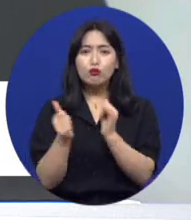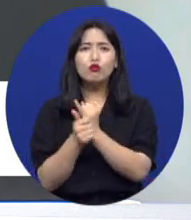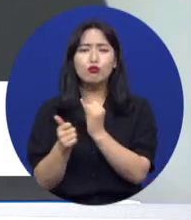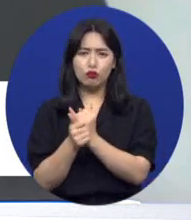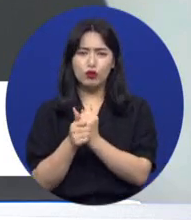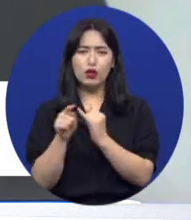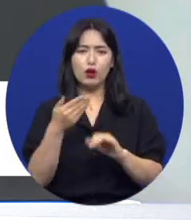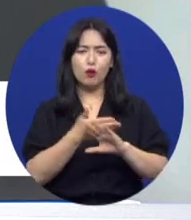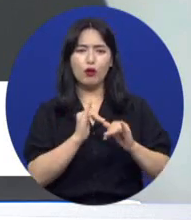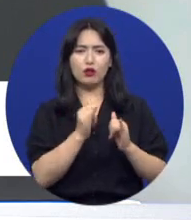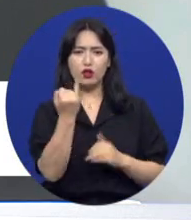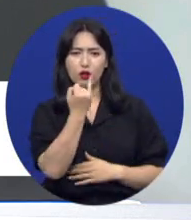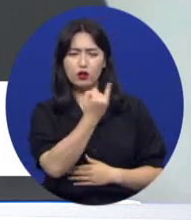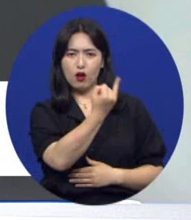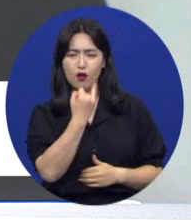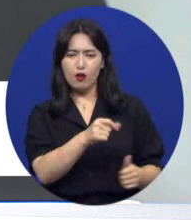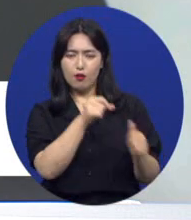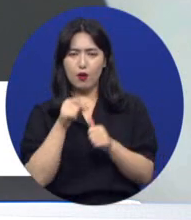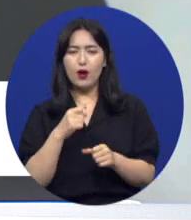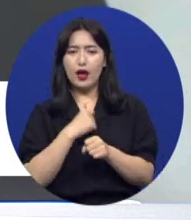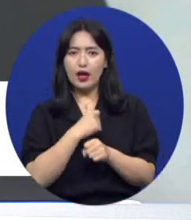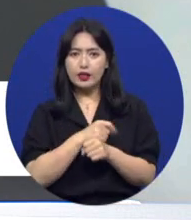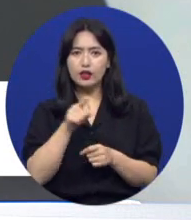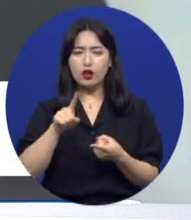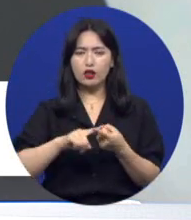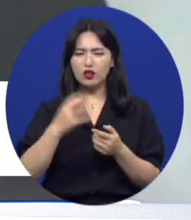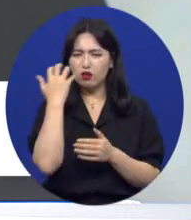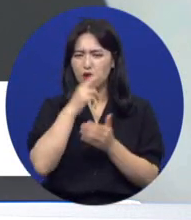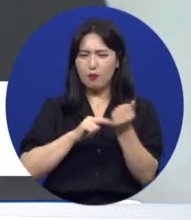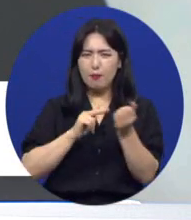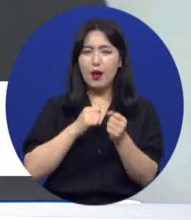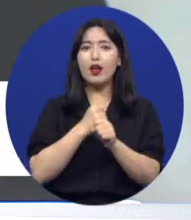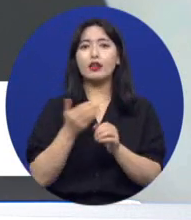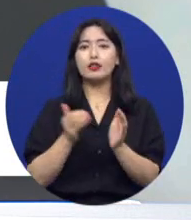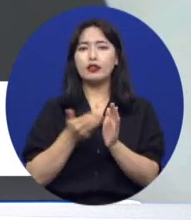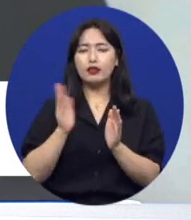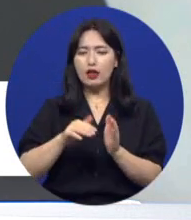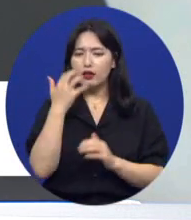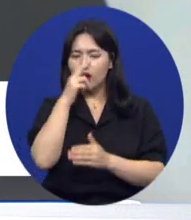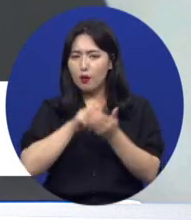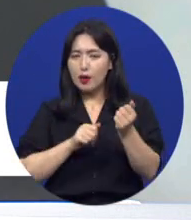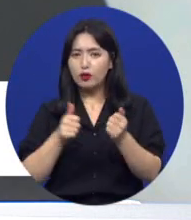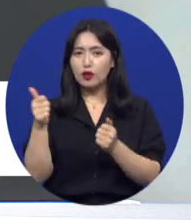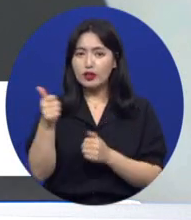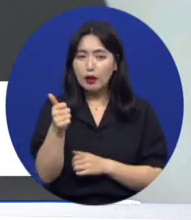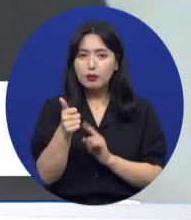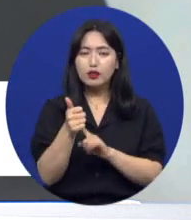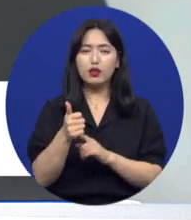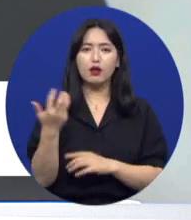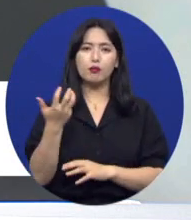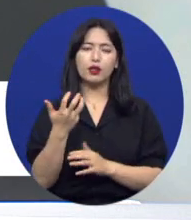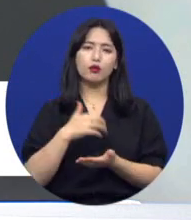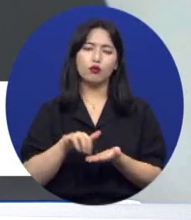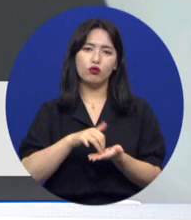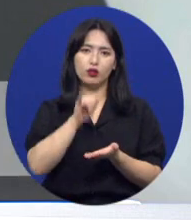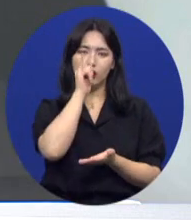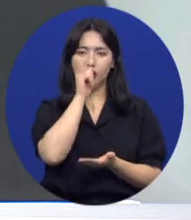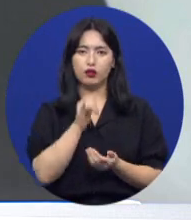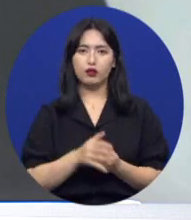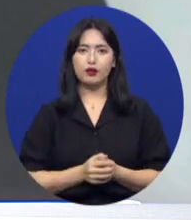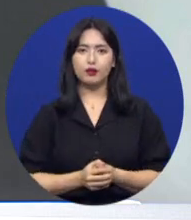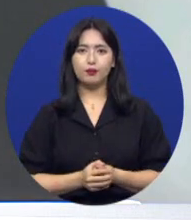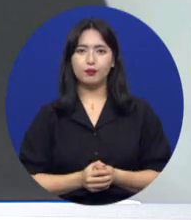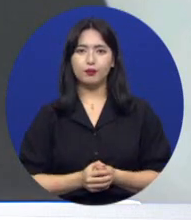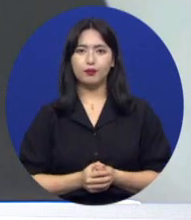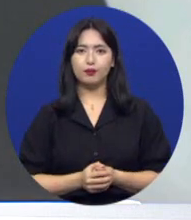인터넷을 통해 은밀히 성매매 업 을 운영해 왔는데 성을 매수한 남성이 80여 명에 이르고 있습니다 김천